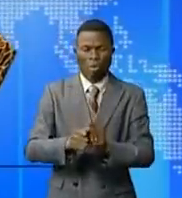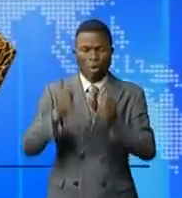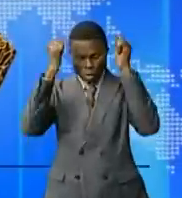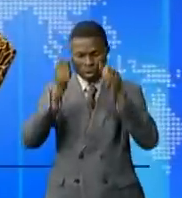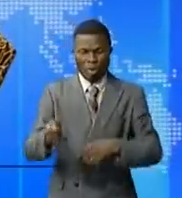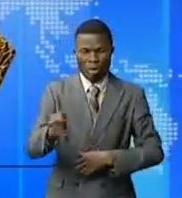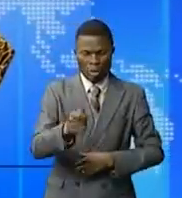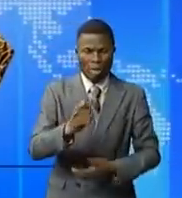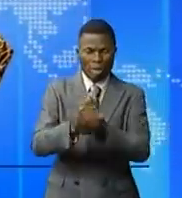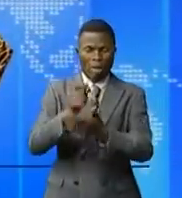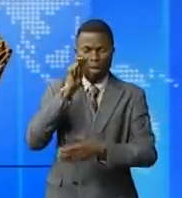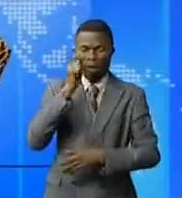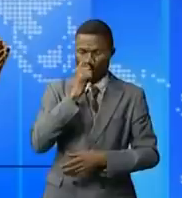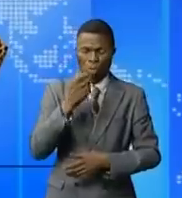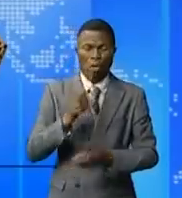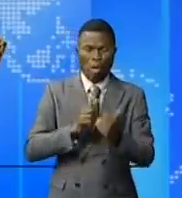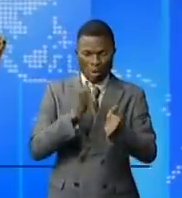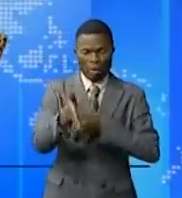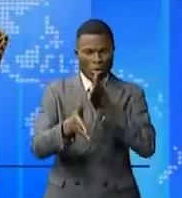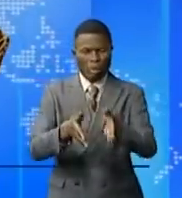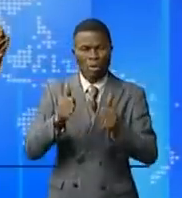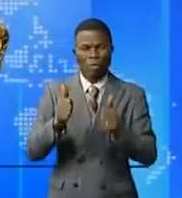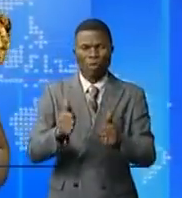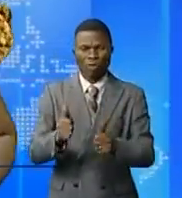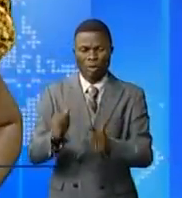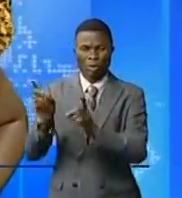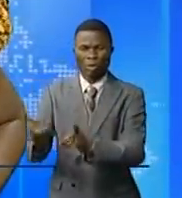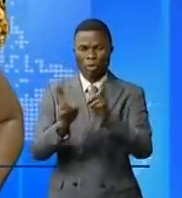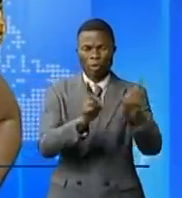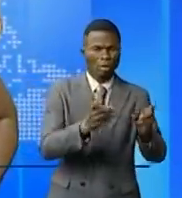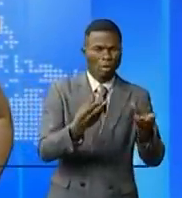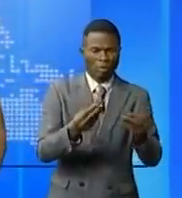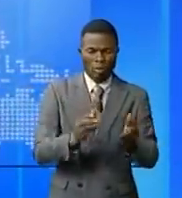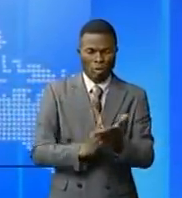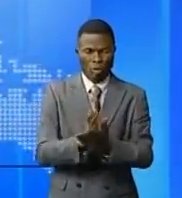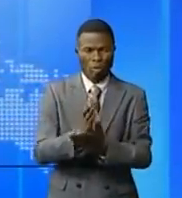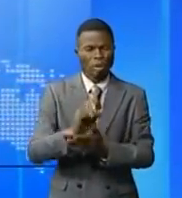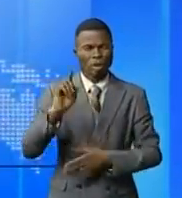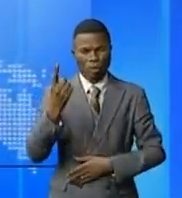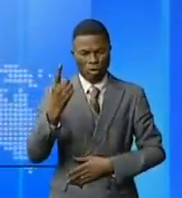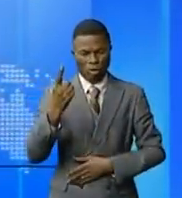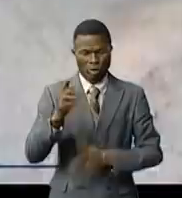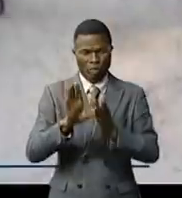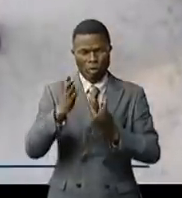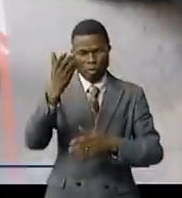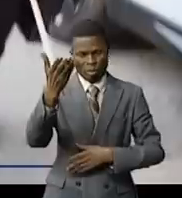aux non-voyants et malvoyants de se déplacer de manière autonome. Yolande Voka.